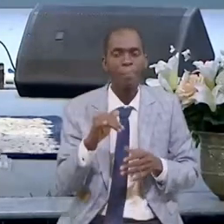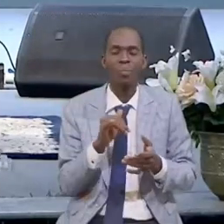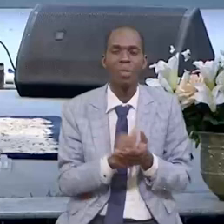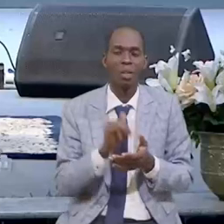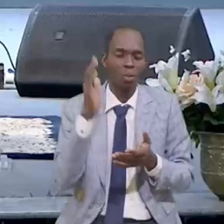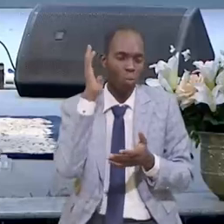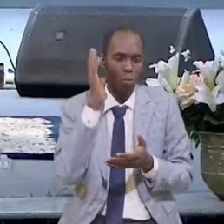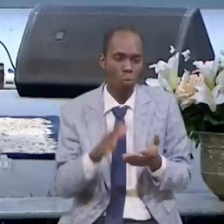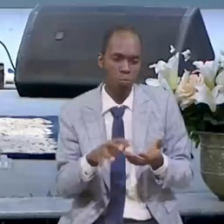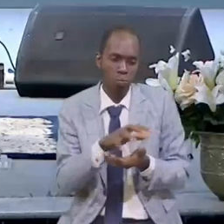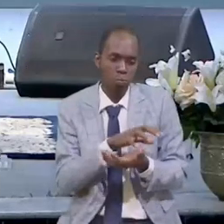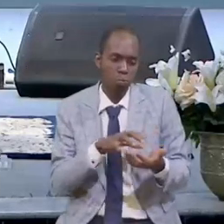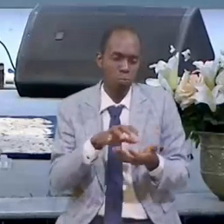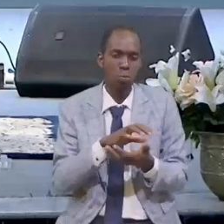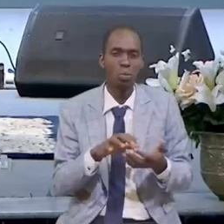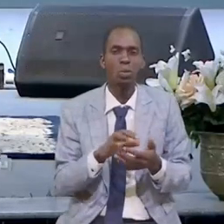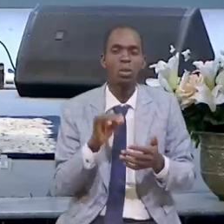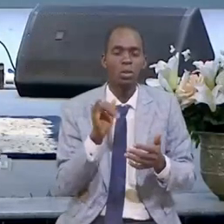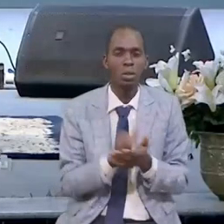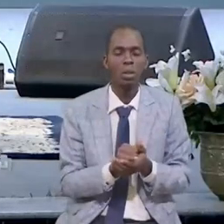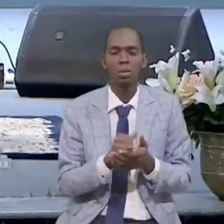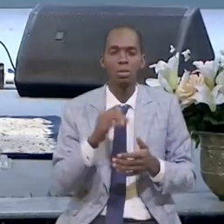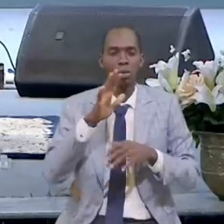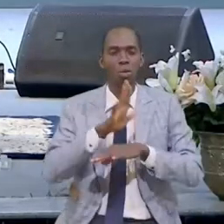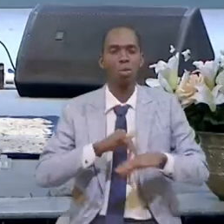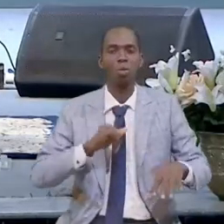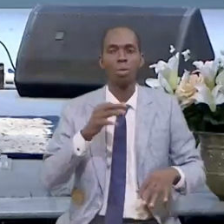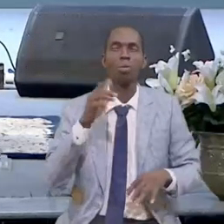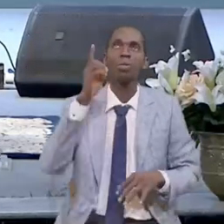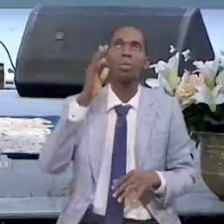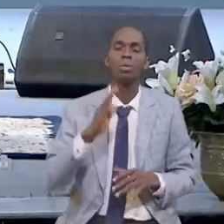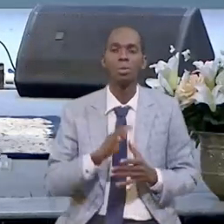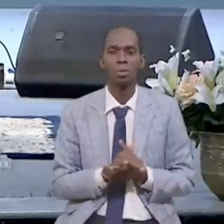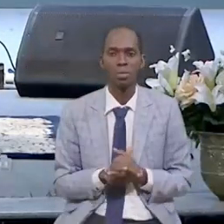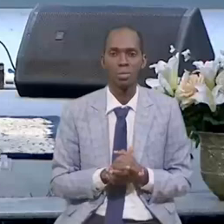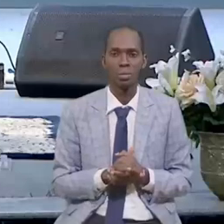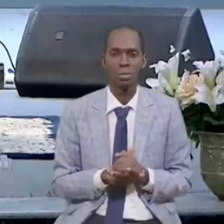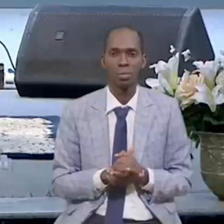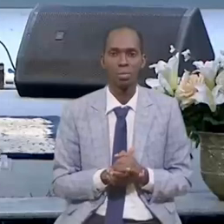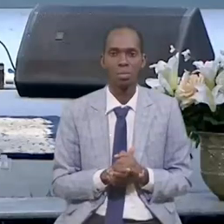Ils n'ont permis à aucune chose de venir modifier cet appel.